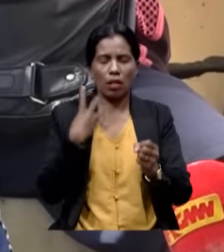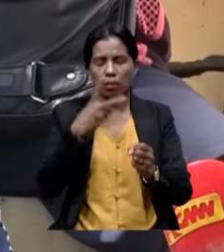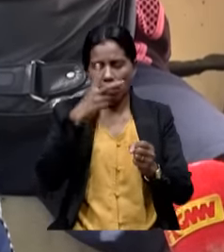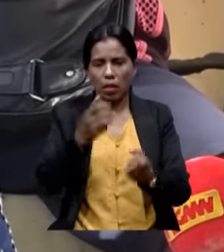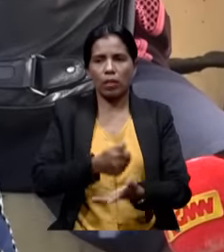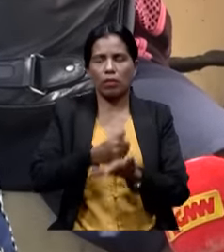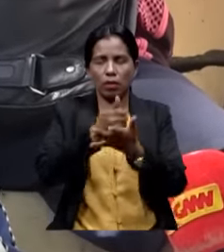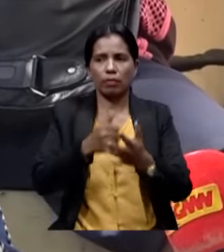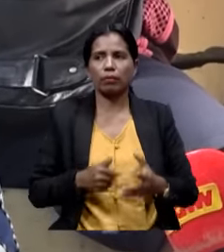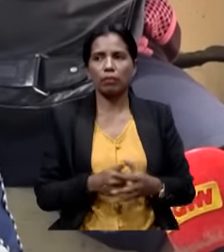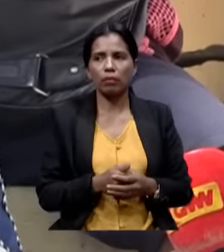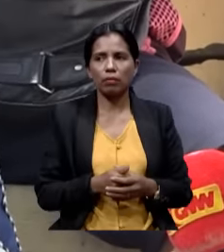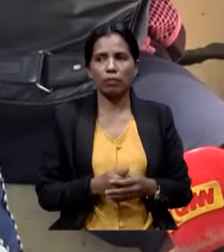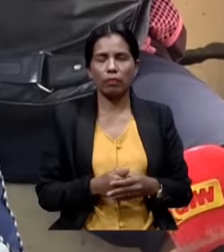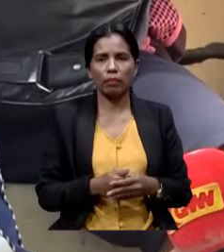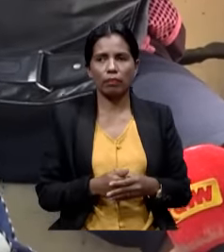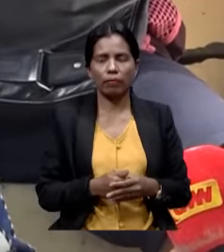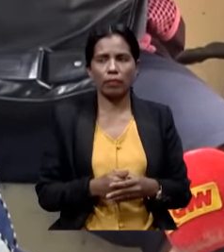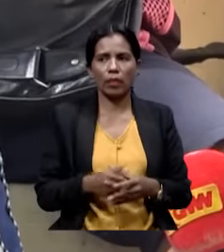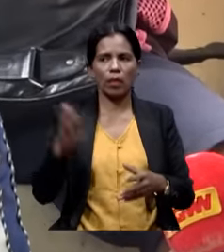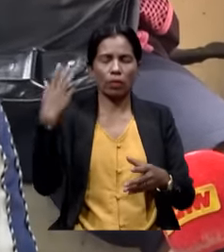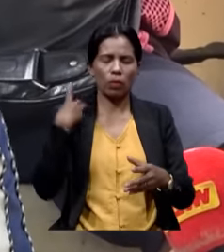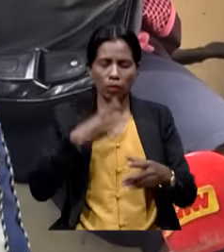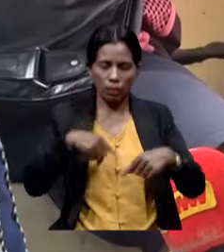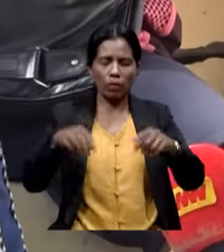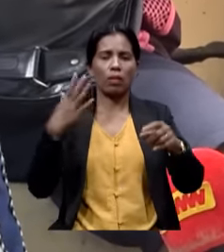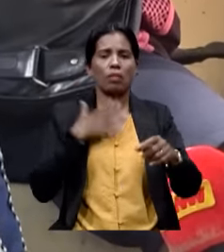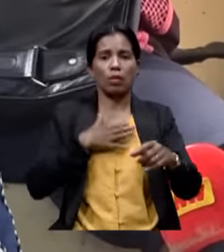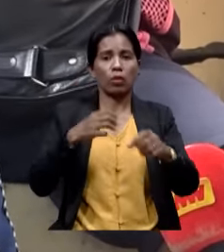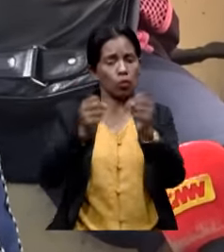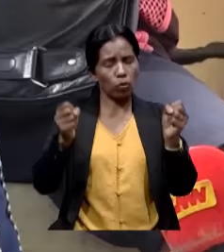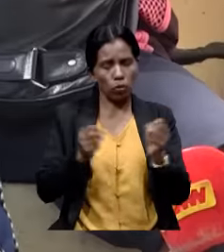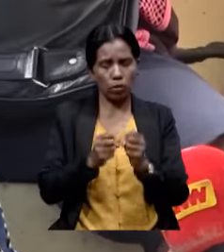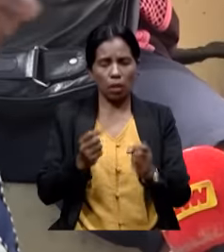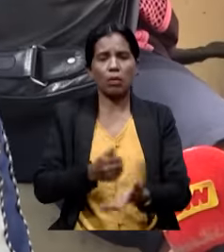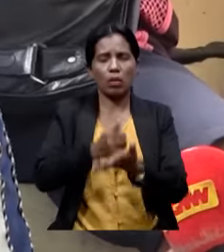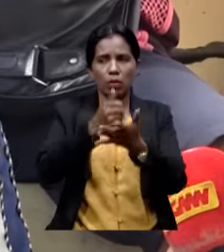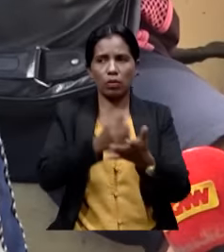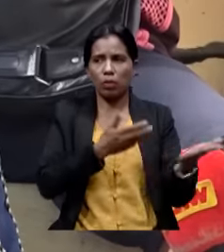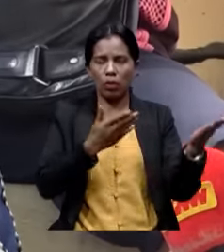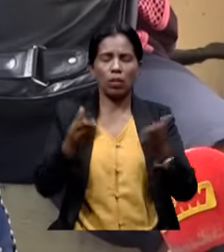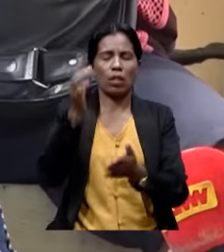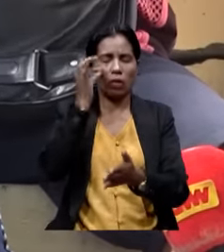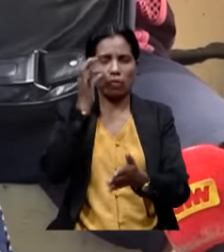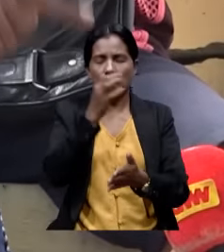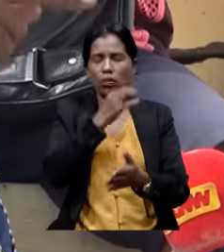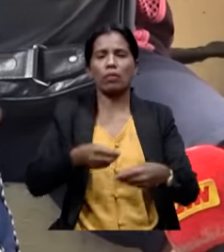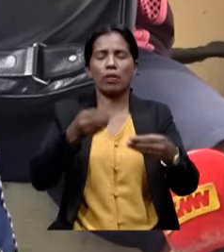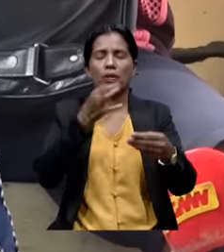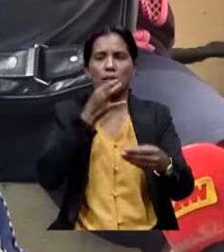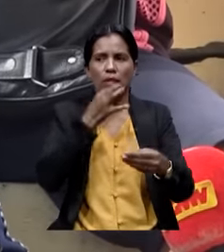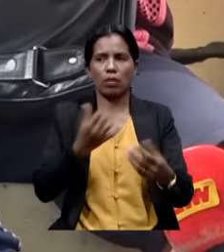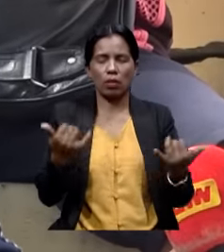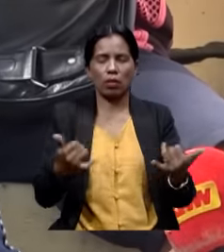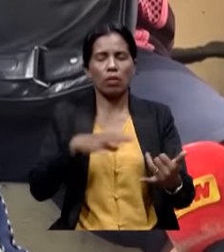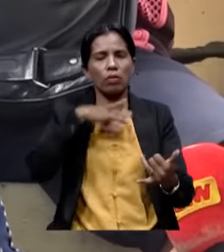Leseti sama sembilan. Bahotu hinamba. Ami makfuhan lor lorong. Lodai fuan sira makfuan. Mas tu awara fuan sira fuan